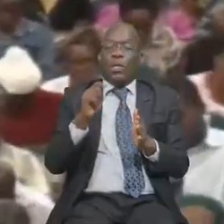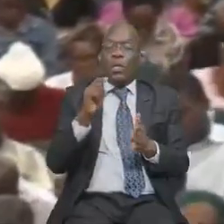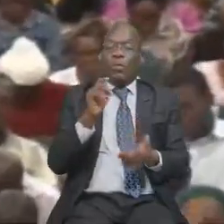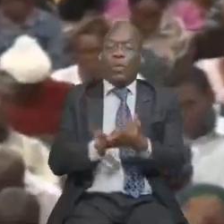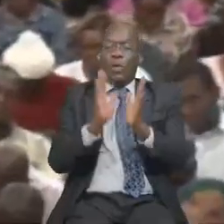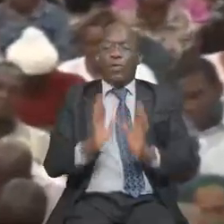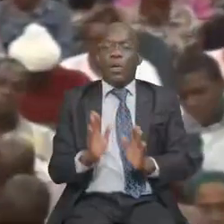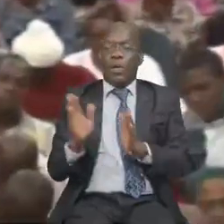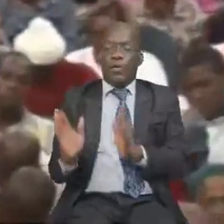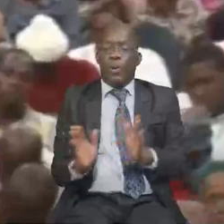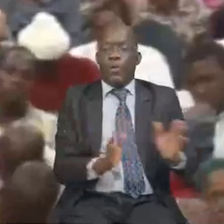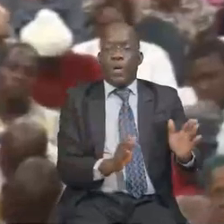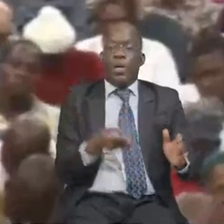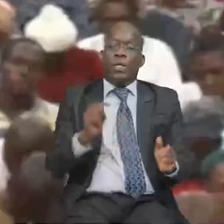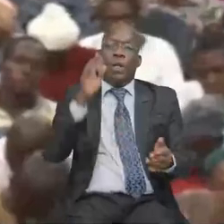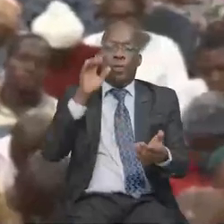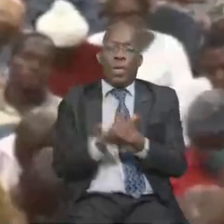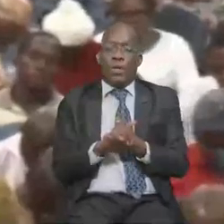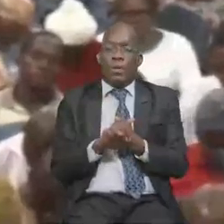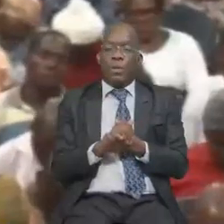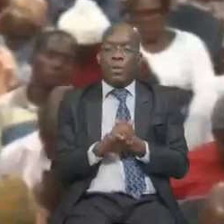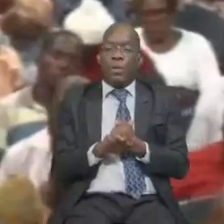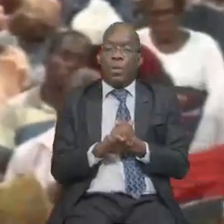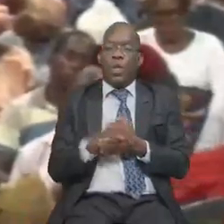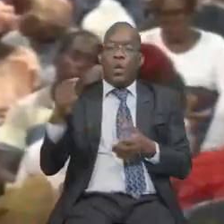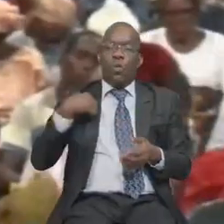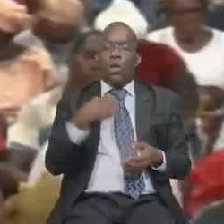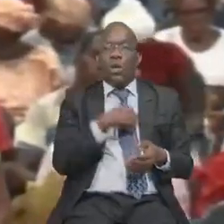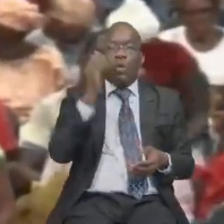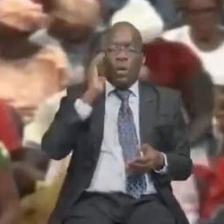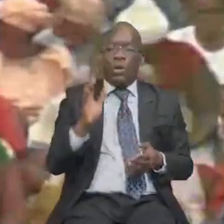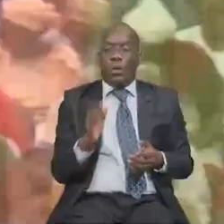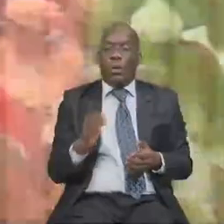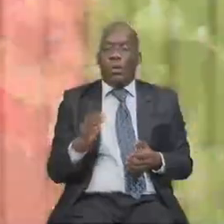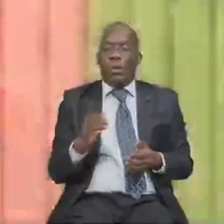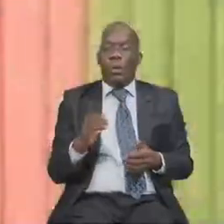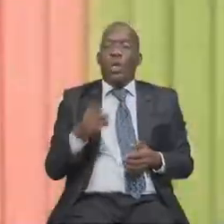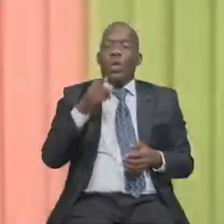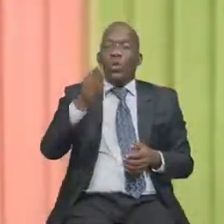Prépare l'épouse et tu le feras. J'ai dit tu le feras.